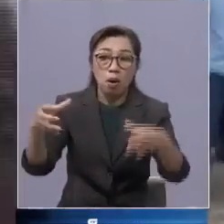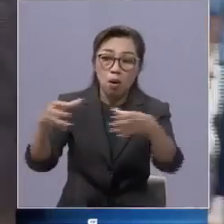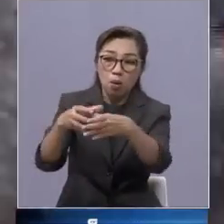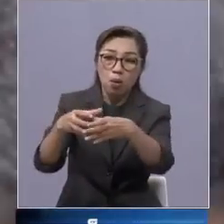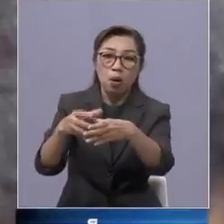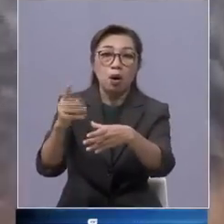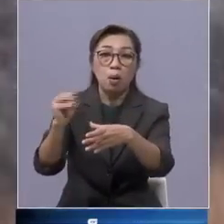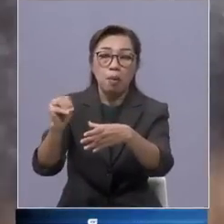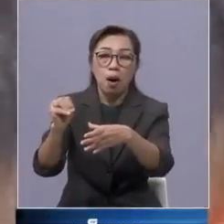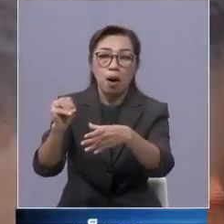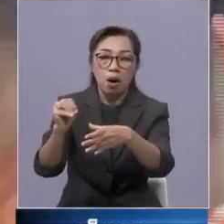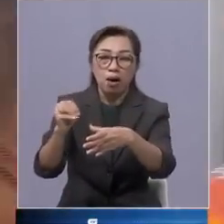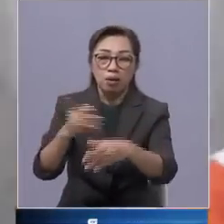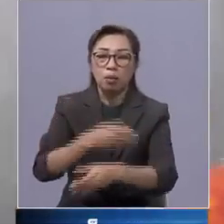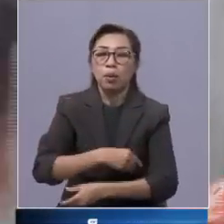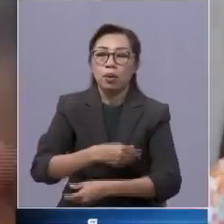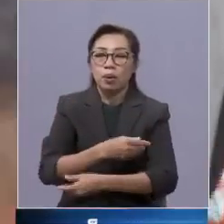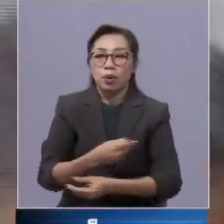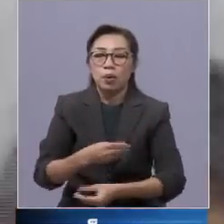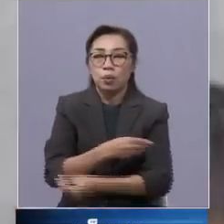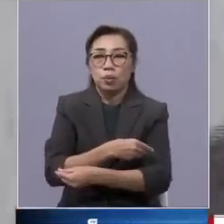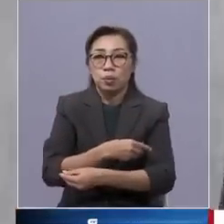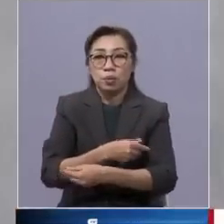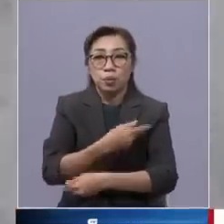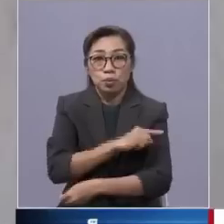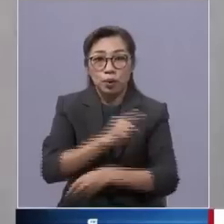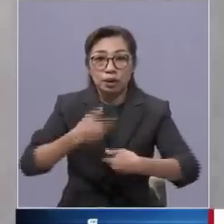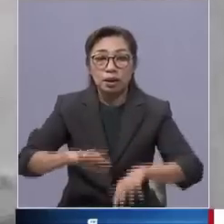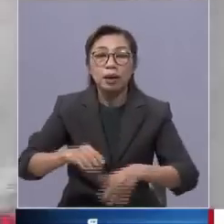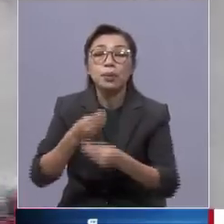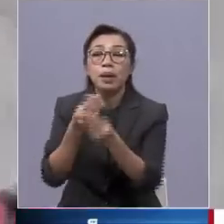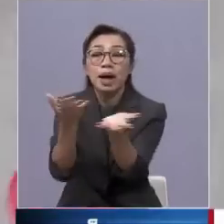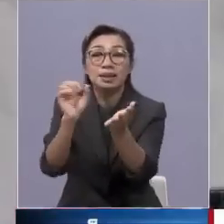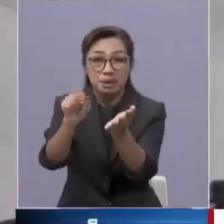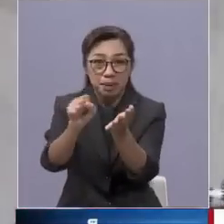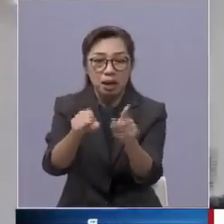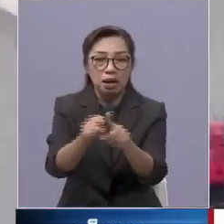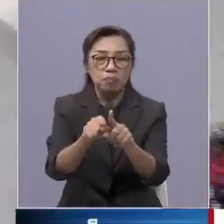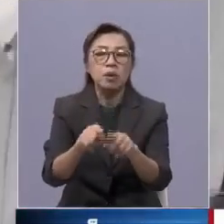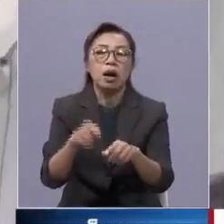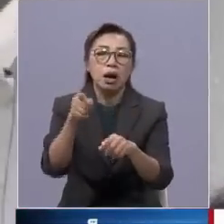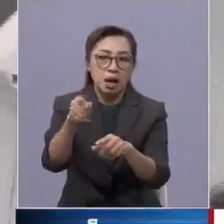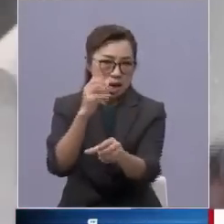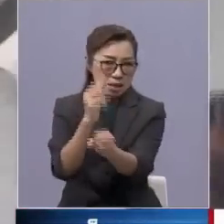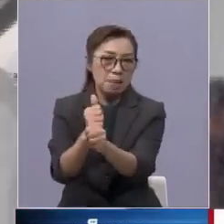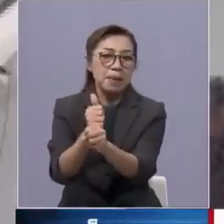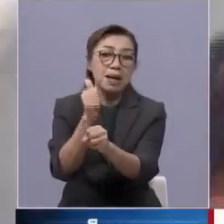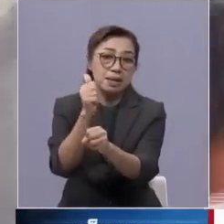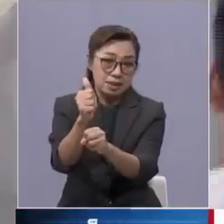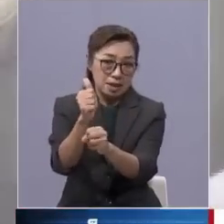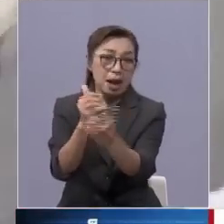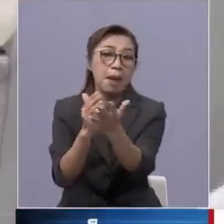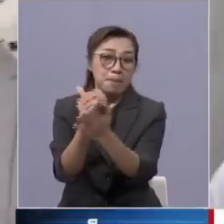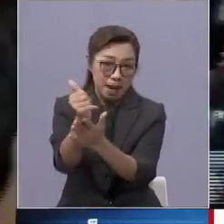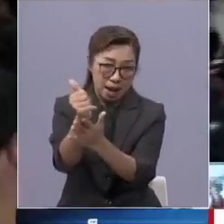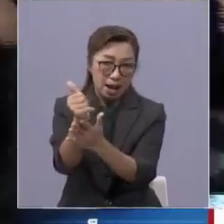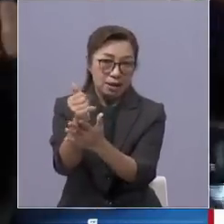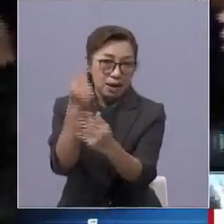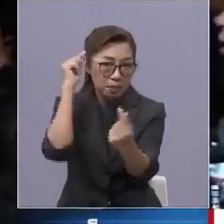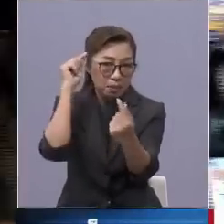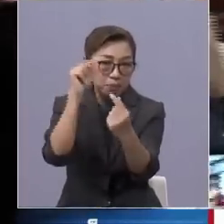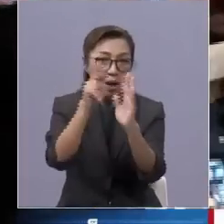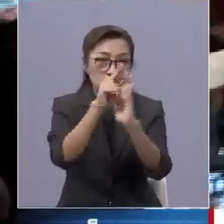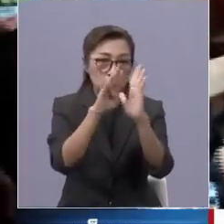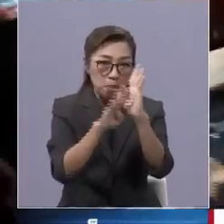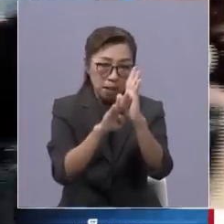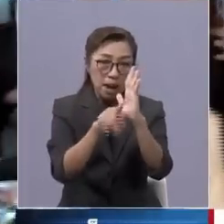หม่นะ นะฮะคนมาอวยพรตัวเองแล้วตัวเองอวยพรให้ครม.ชุดใหม่ต่อบอกขอให้สามารถทำงานได้ตามที่หาเสียงเอา